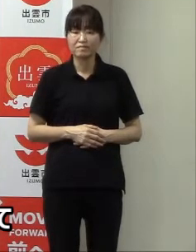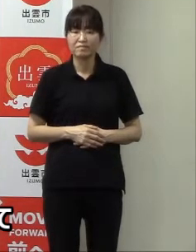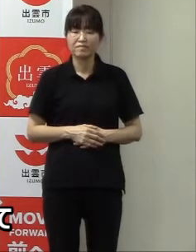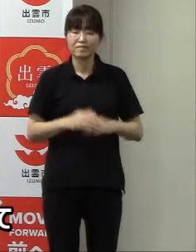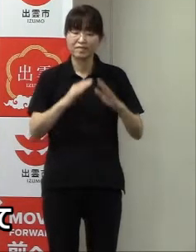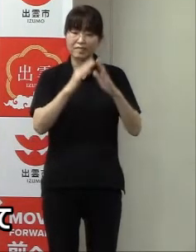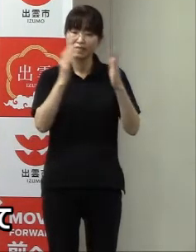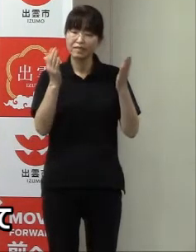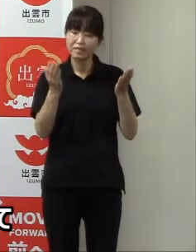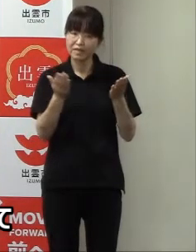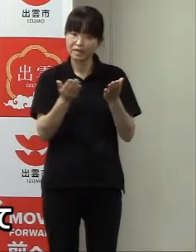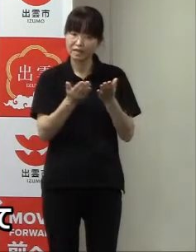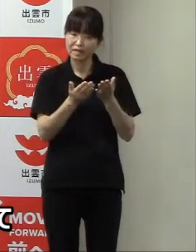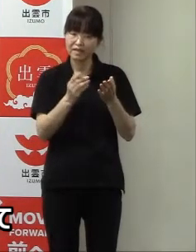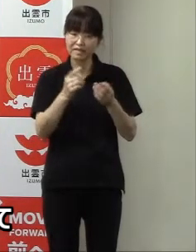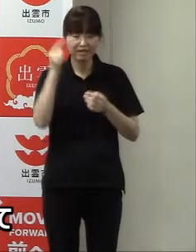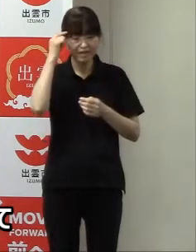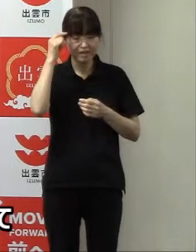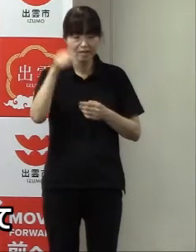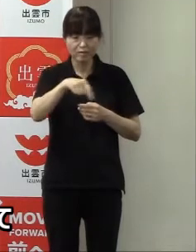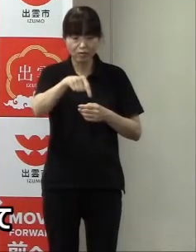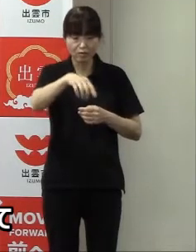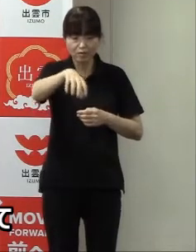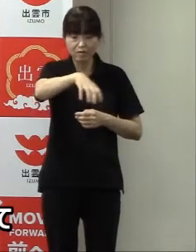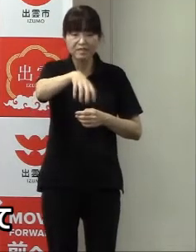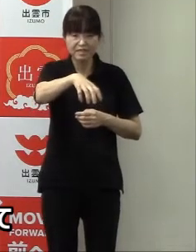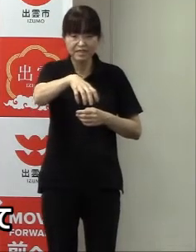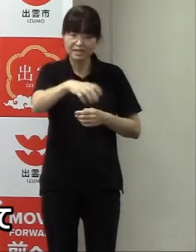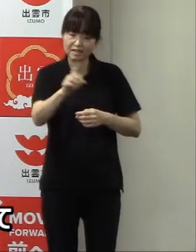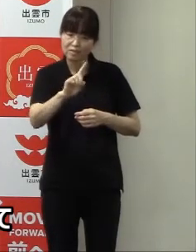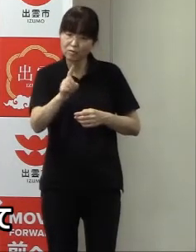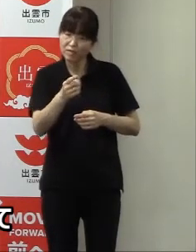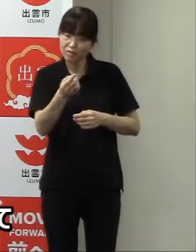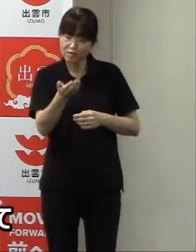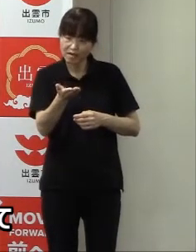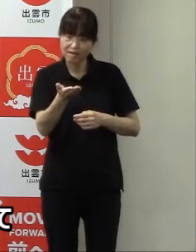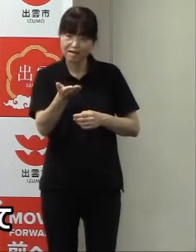全体的に地域がどうかというのは、